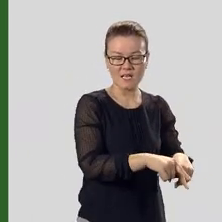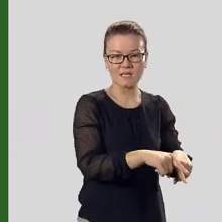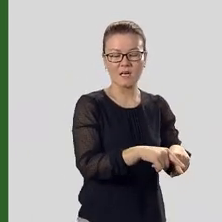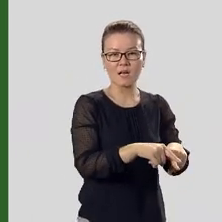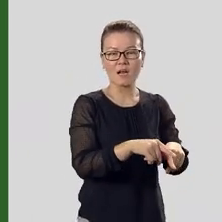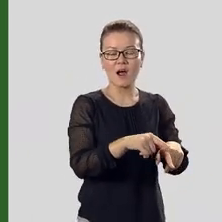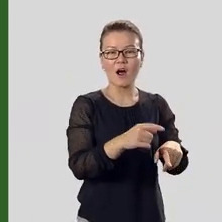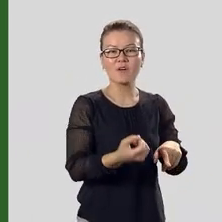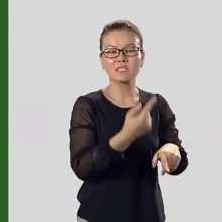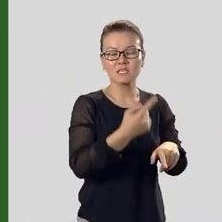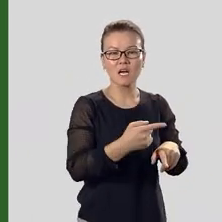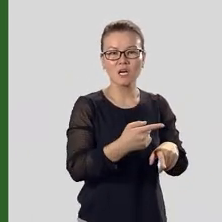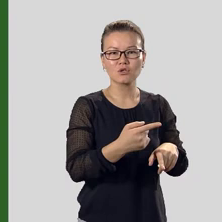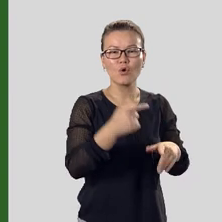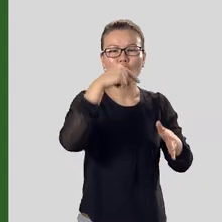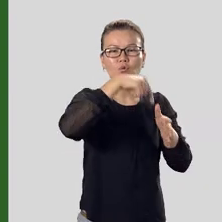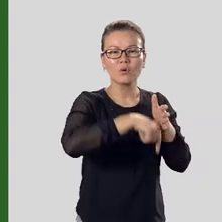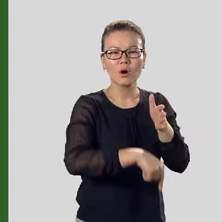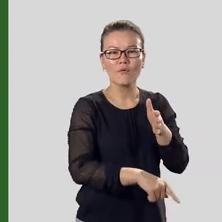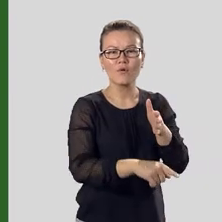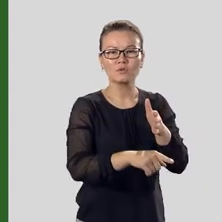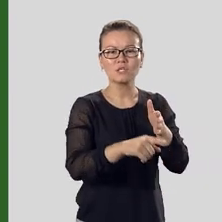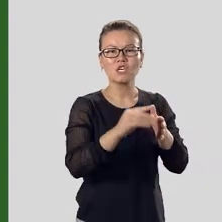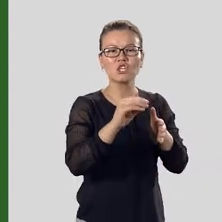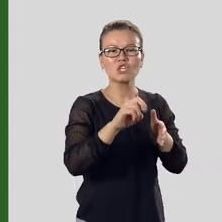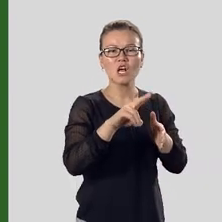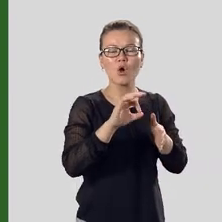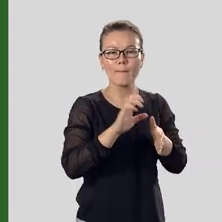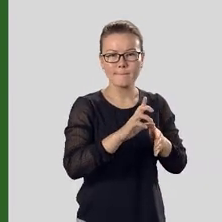берегов, возникает глубоководный желоб.